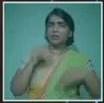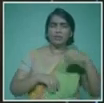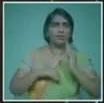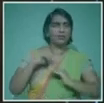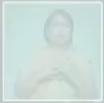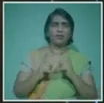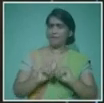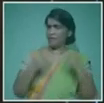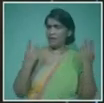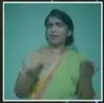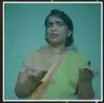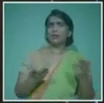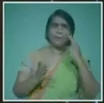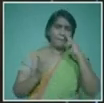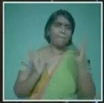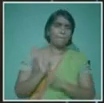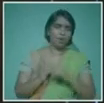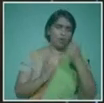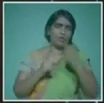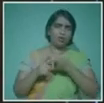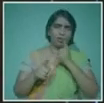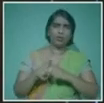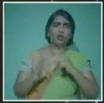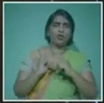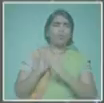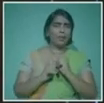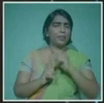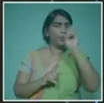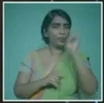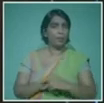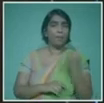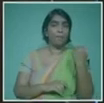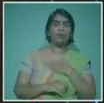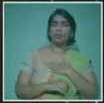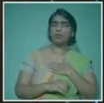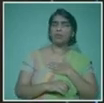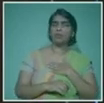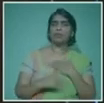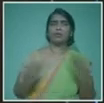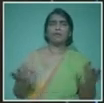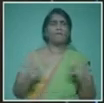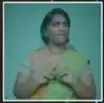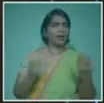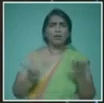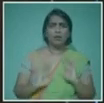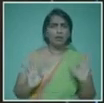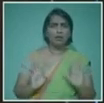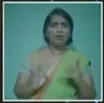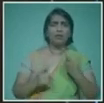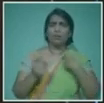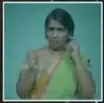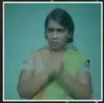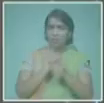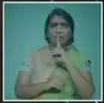ක්‍රමය කියන්නේ විකෘතිය. දැන් මීගමෝනේ හොඳම උදාහරණේ. මීගම එක්සත් ජාතික පක්ෂය දිනනවා බලේ පිටවනවා මම. ඉතින් මේක විකෘතිය නෙමෙයිද? මේ විකෘතිය කරන්න